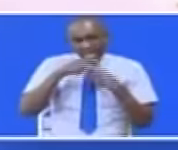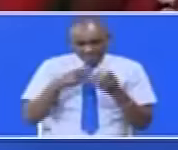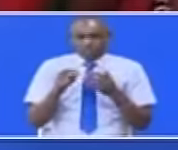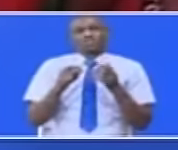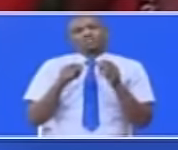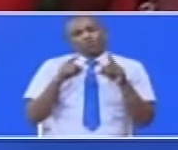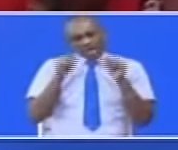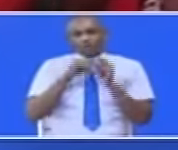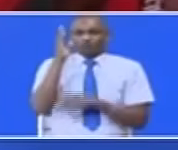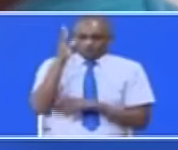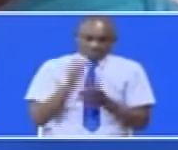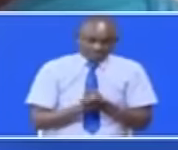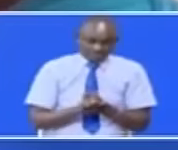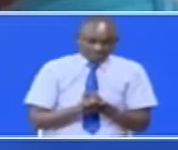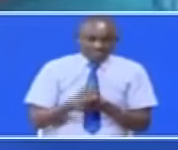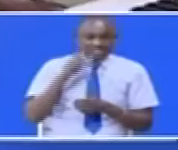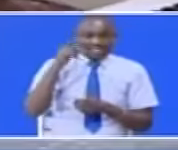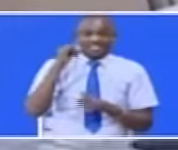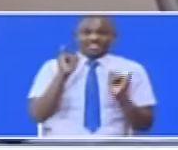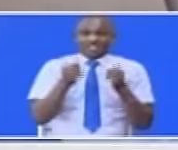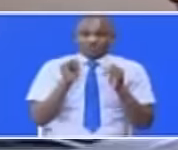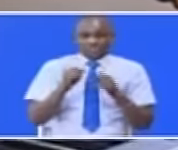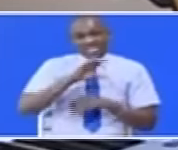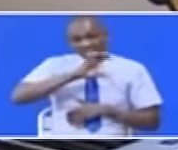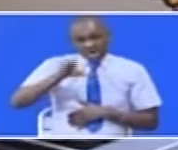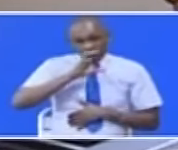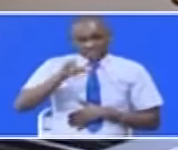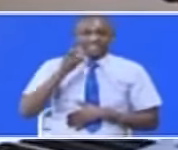masomo ya Bibilia. Victor Ugale, KTN News, County ya Kisumu.